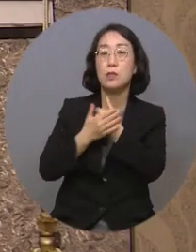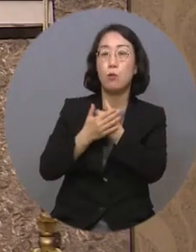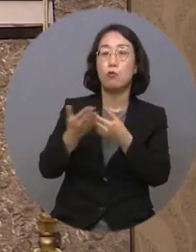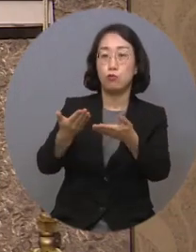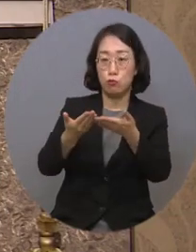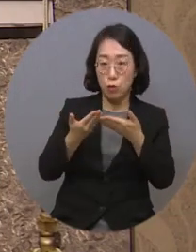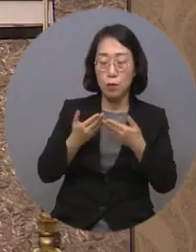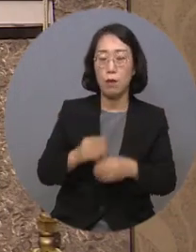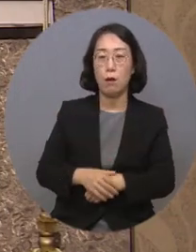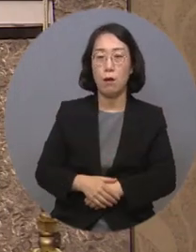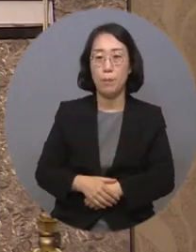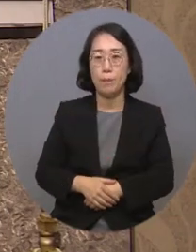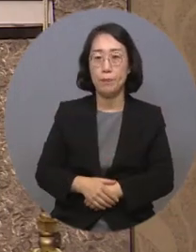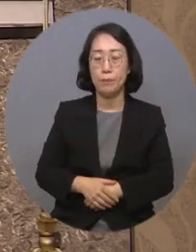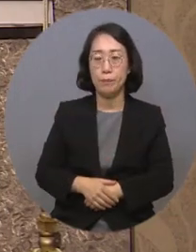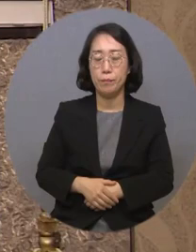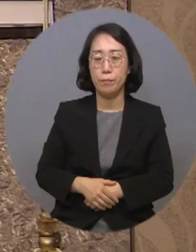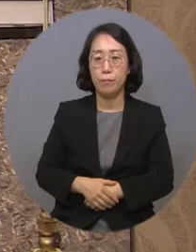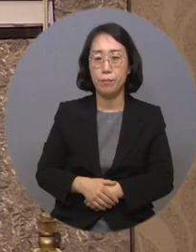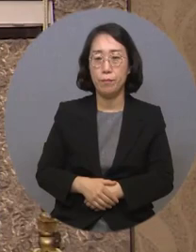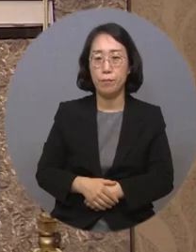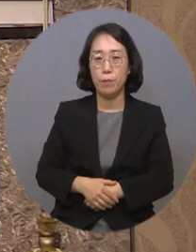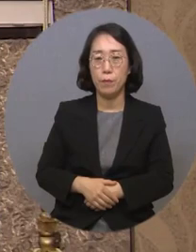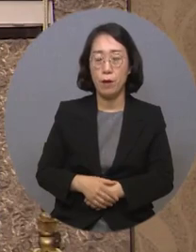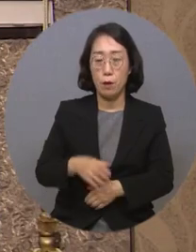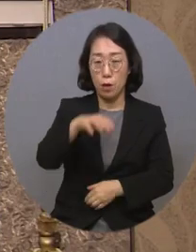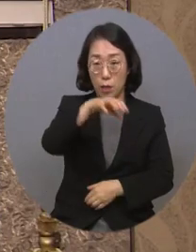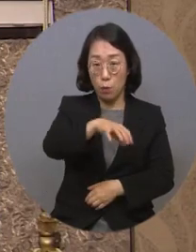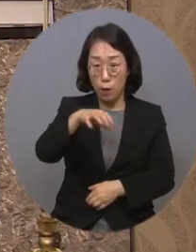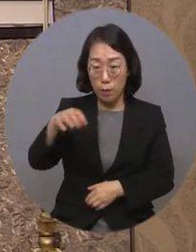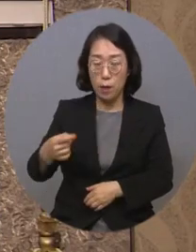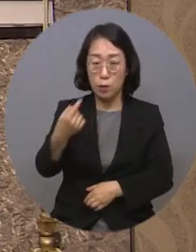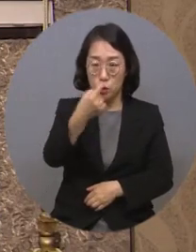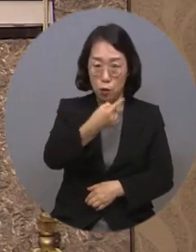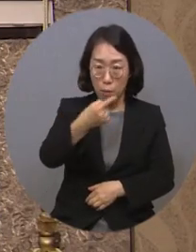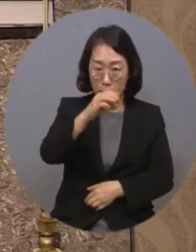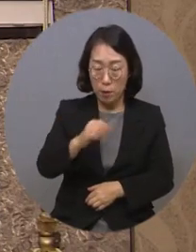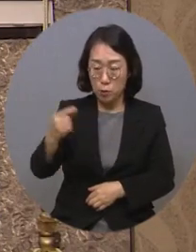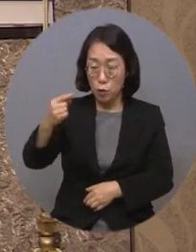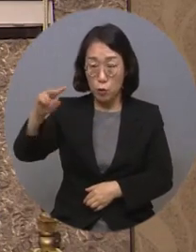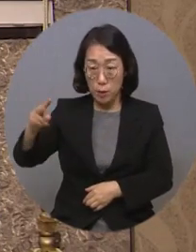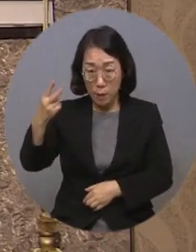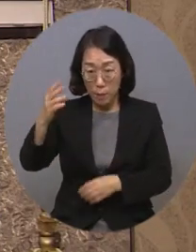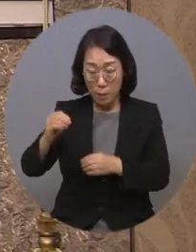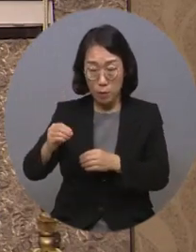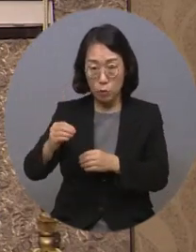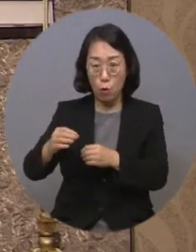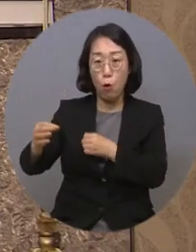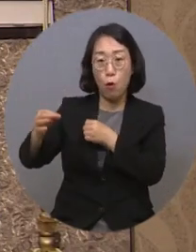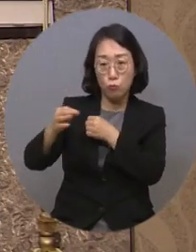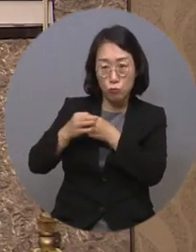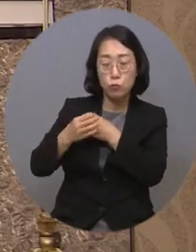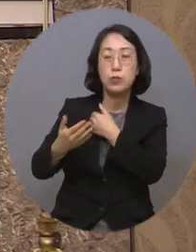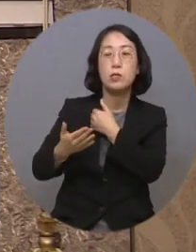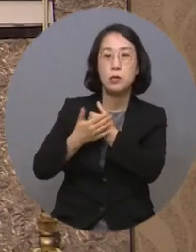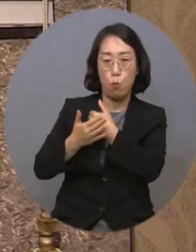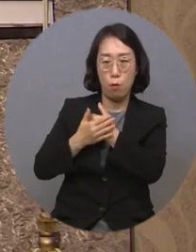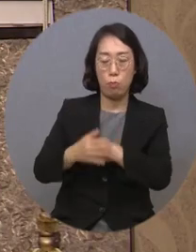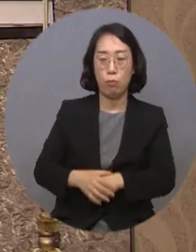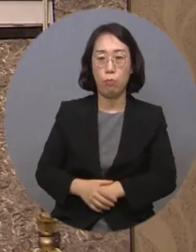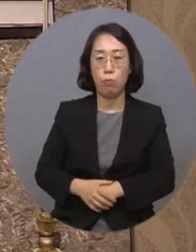해주겠다. 그래가지고 기관당 뭐 천에서 천이백만 원 정도 이렇게 기관당 또 별도로 또 지원을 해준 거예요. 그렇게 되다